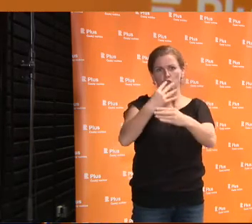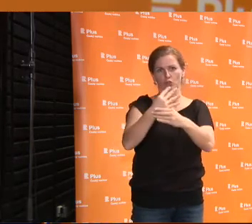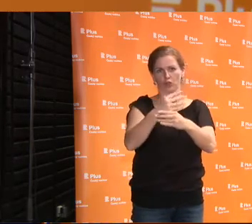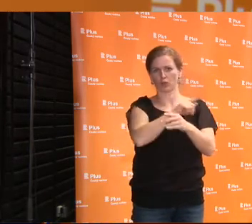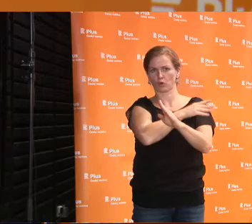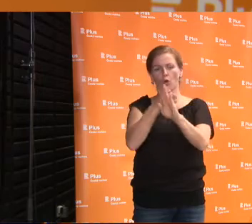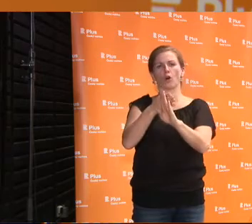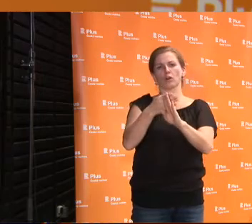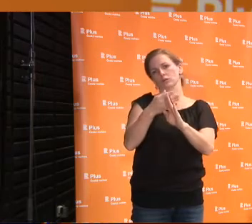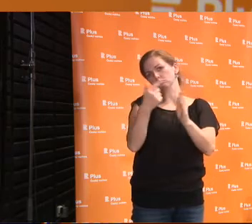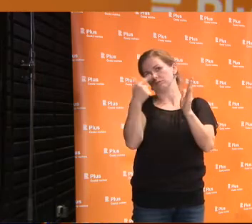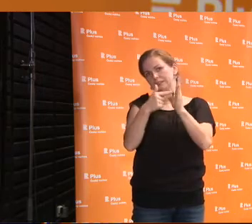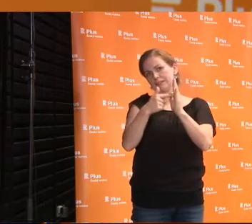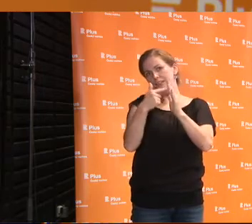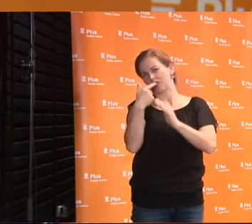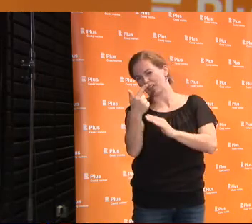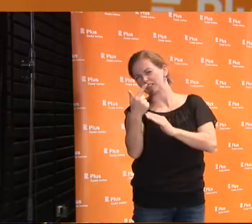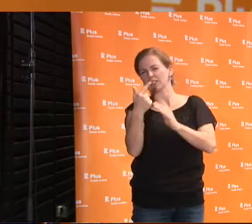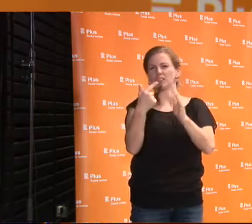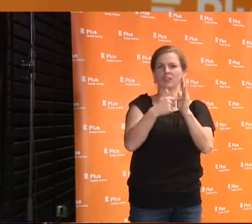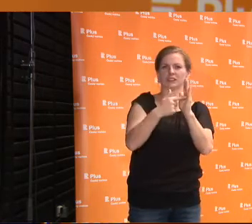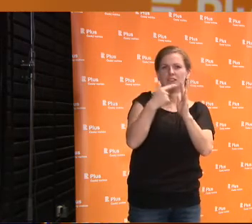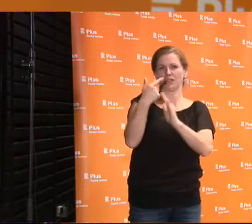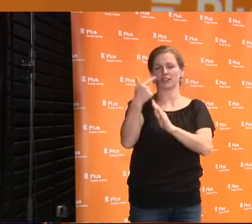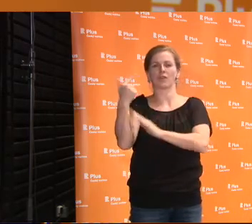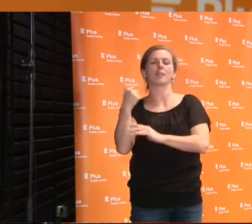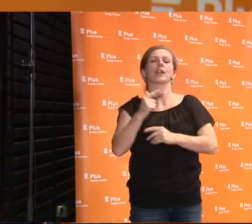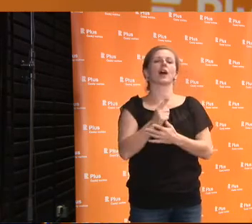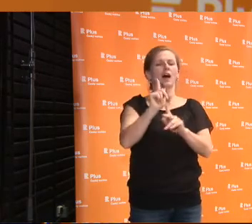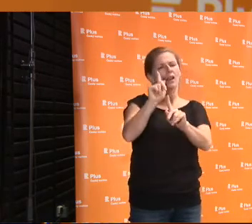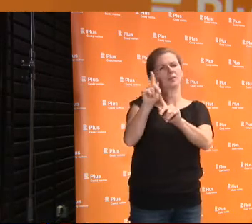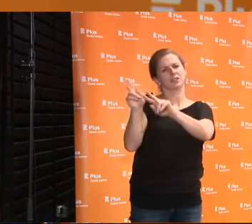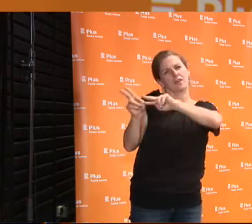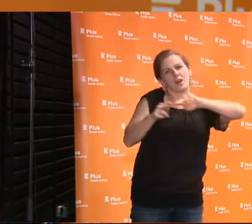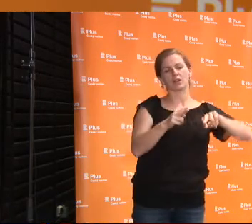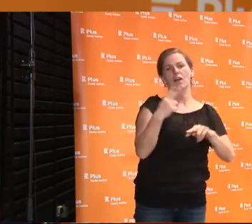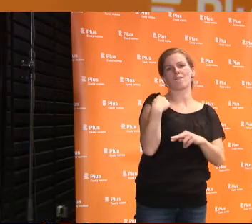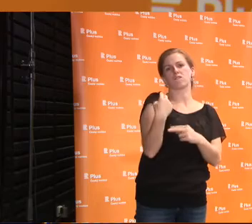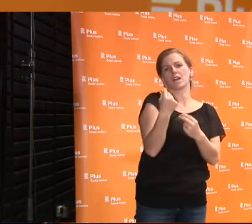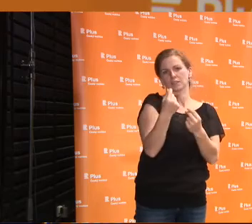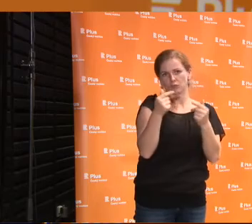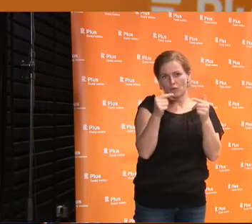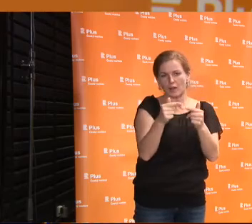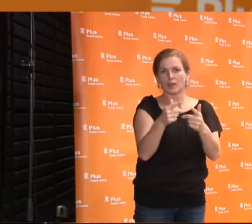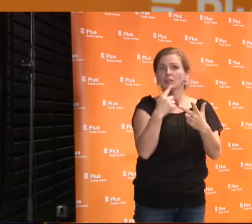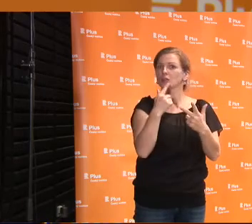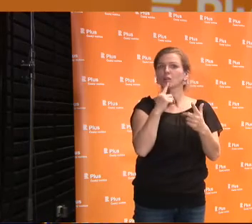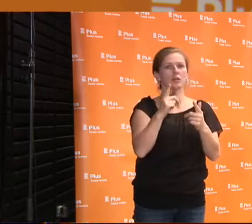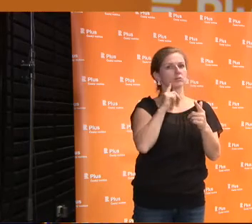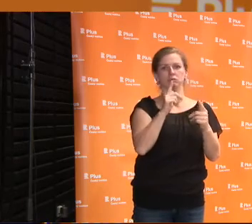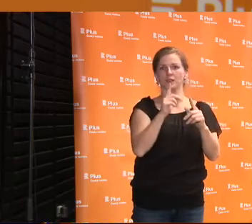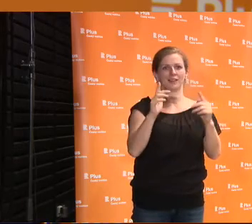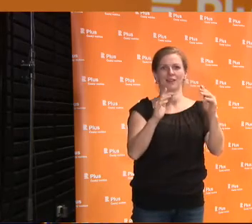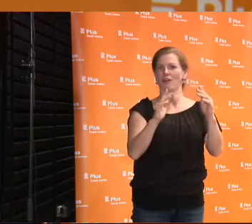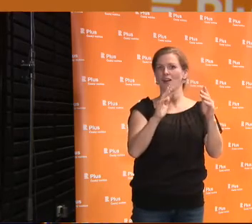2022. Já bych se pak ještě rád vrátil tady k té otázce financování, ale odpovím na tu otázku. Bude to asymetrické.